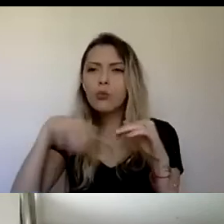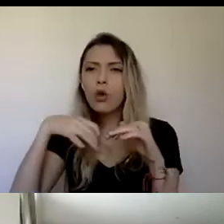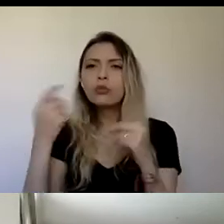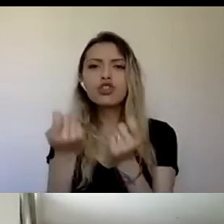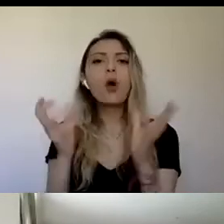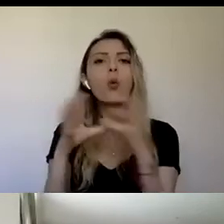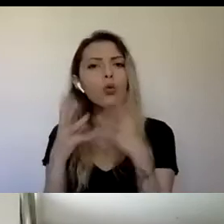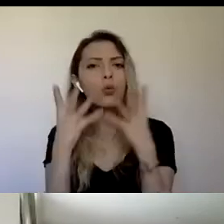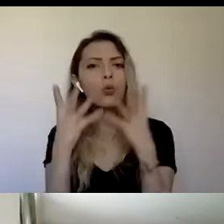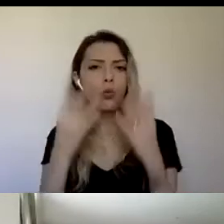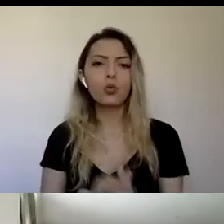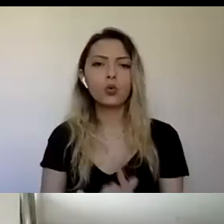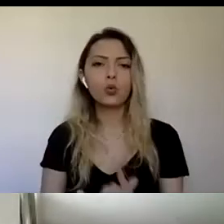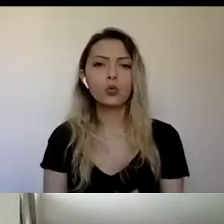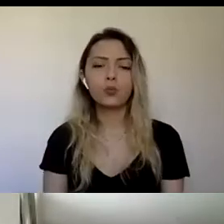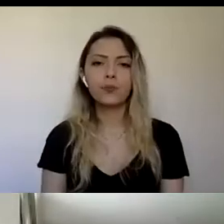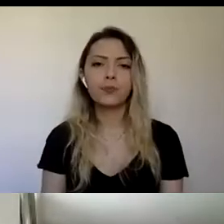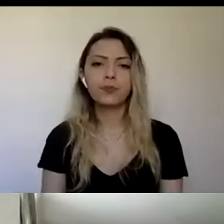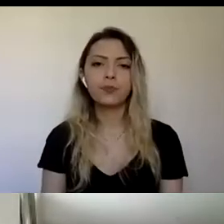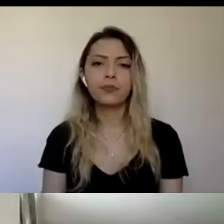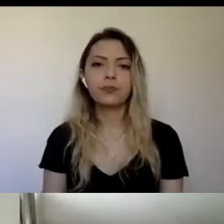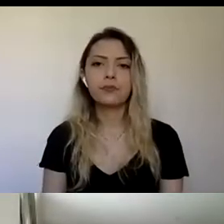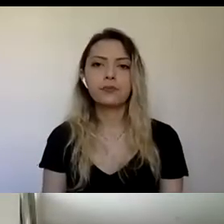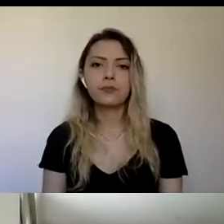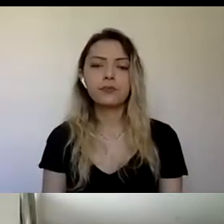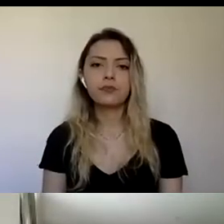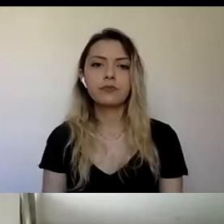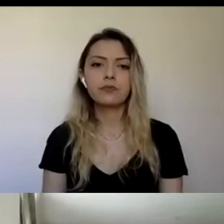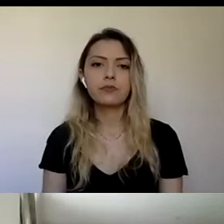sözleşmelerdeki çok bu yasal dilden ve çok